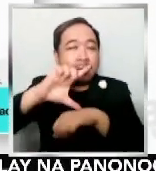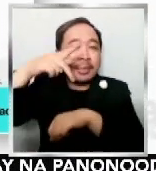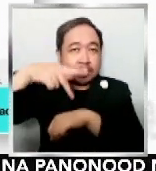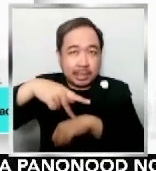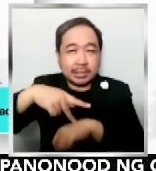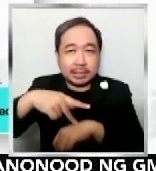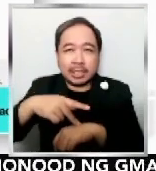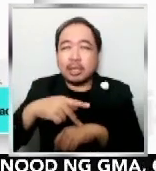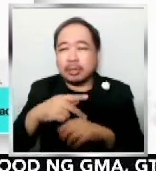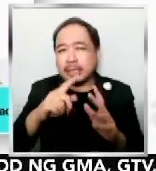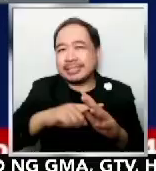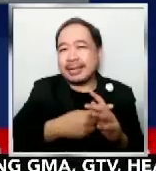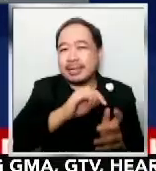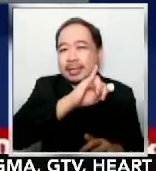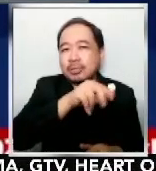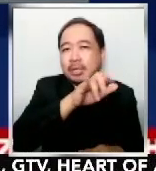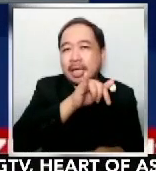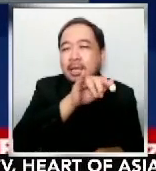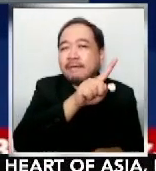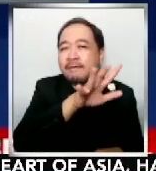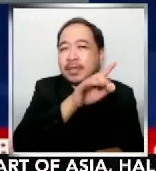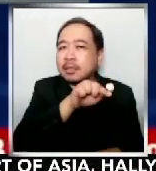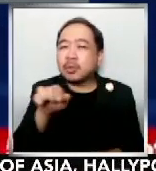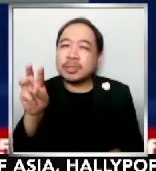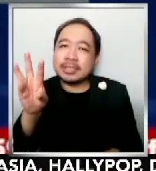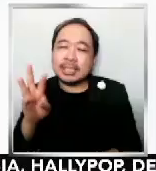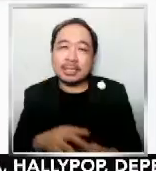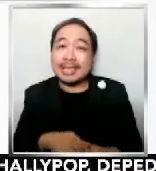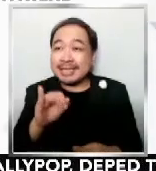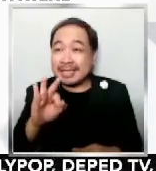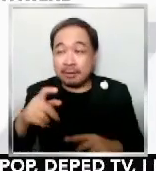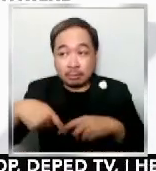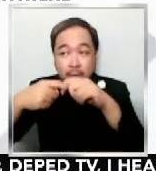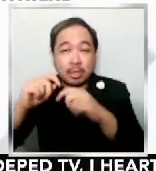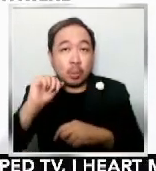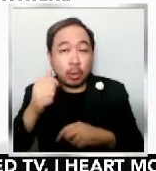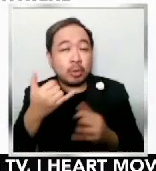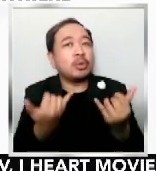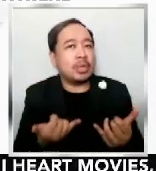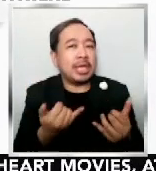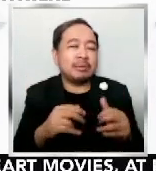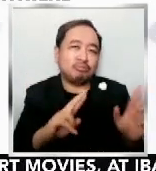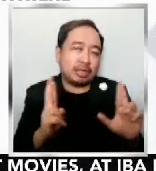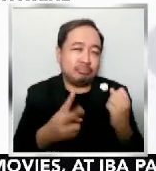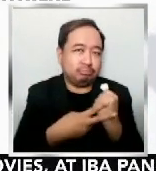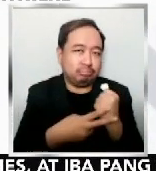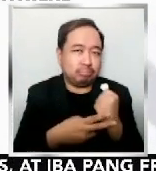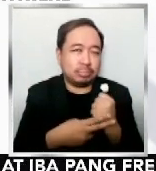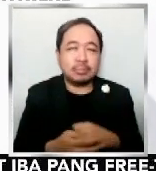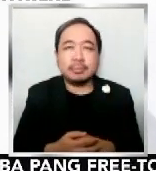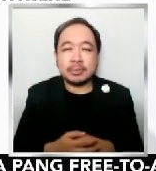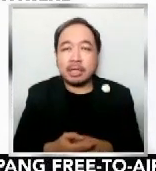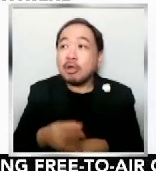pagitan ng July 15 at 16. Kung bukas pa, may panahon pa mag-ipon ngayong araw? Tama po. Sadya po namin dinefer yung